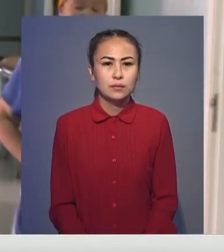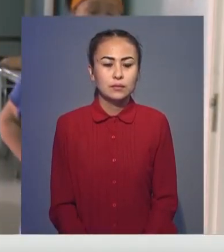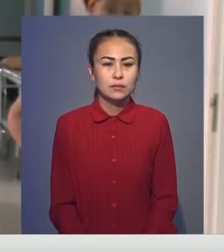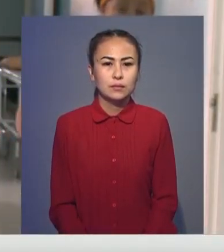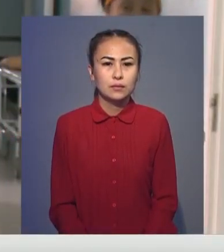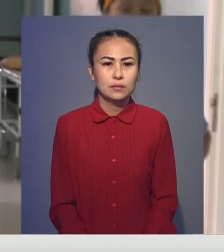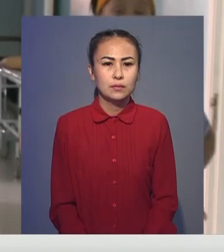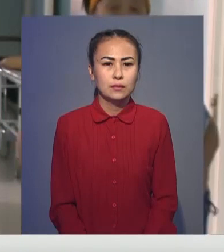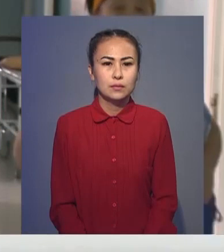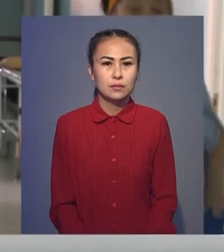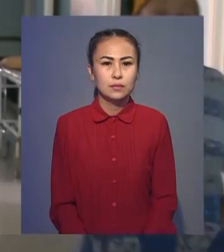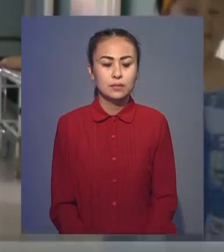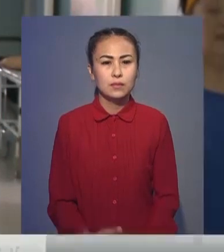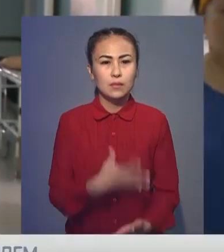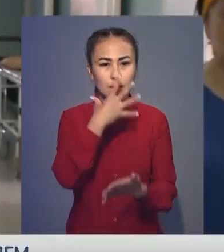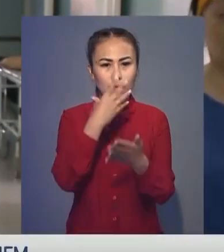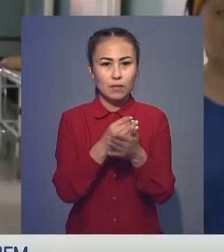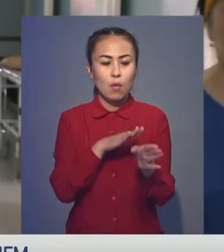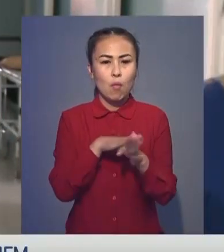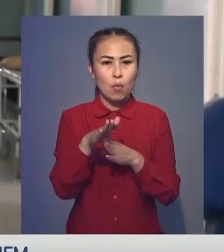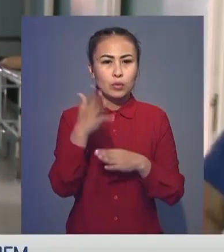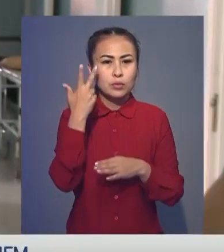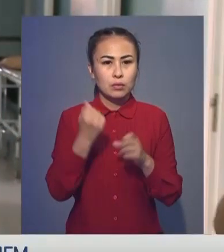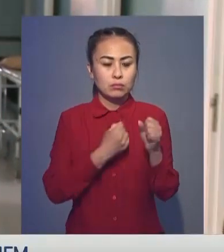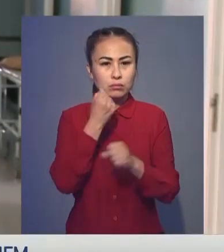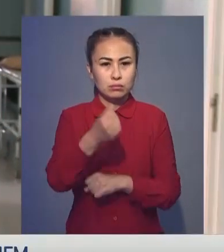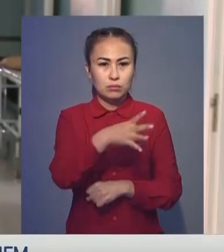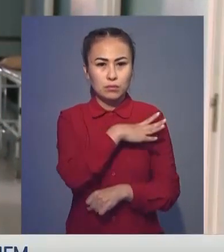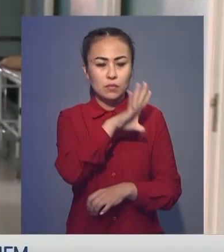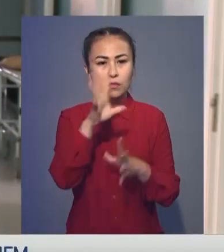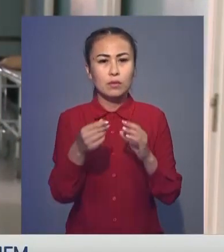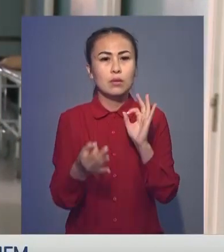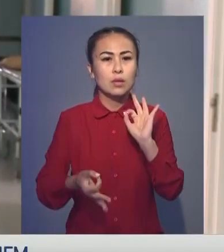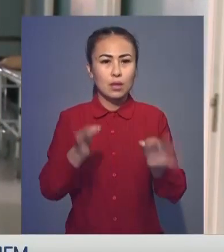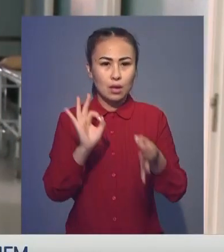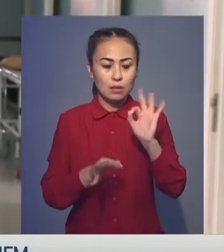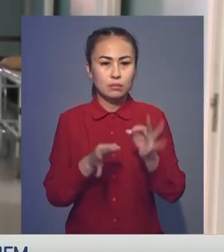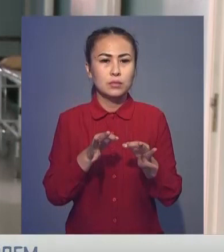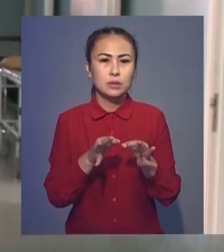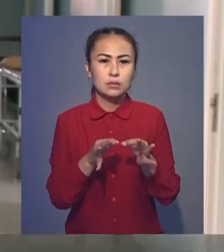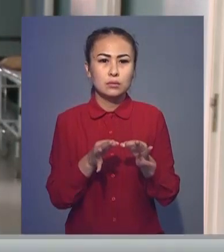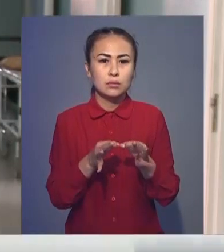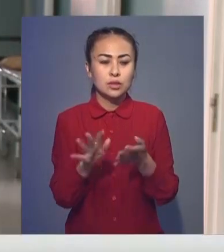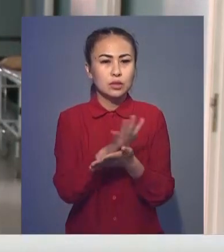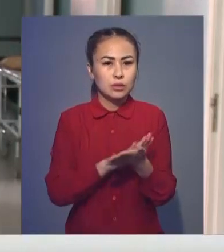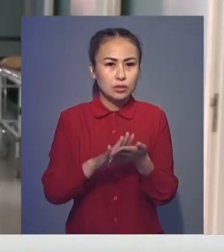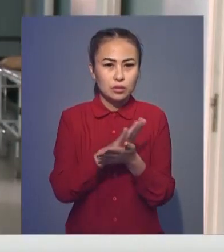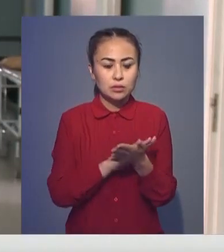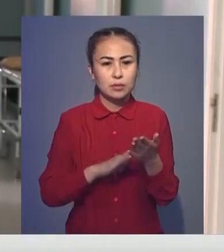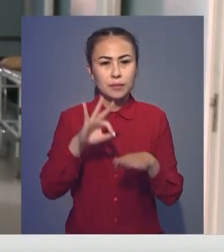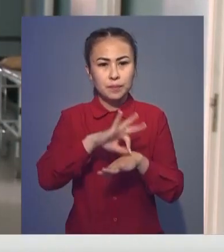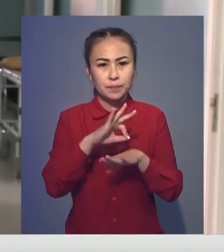Емді полностью өзінің несін тағамдарымен алды, жағдайлары жақсарып шықты. Ешқандай